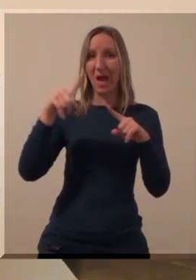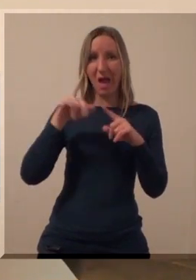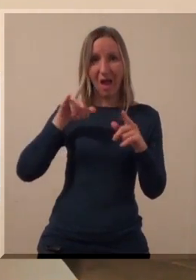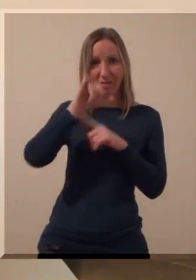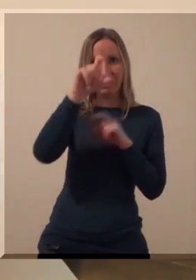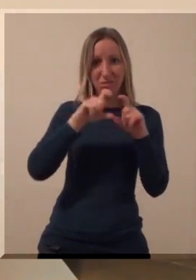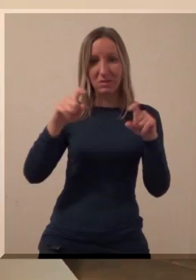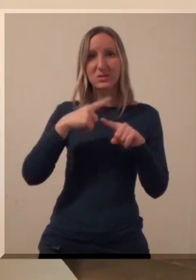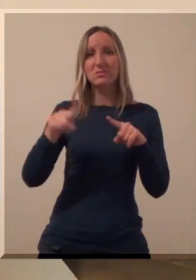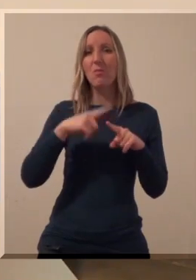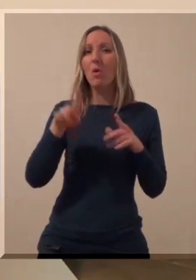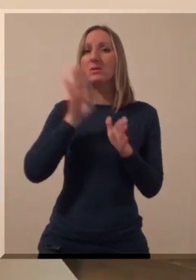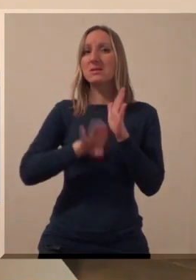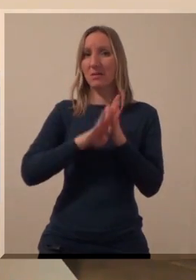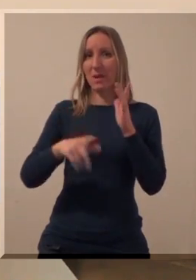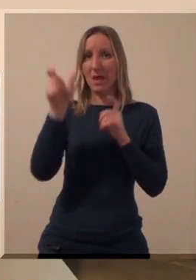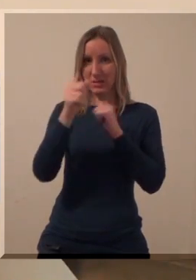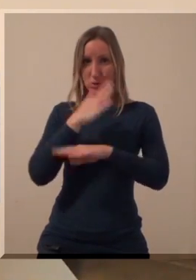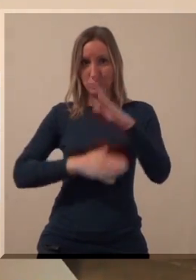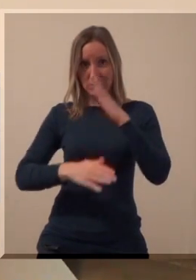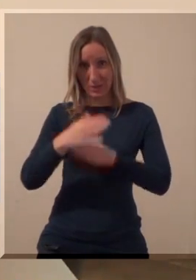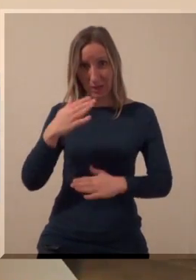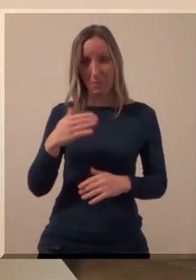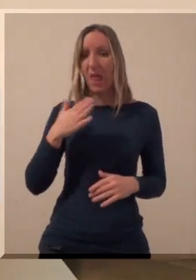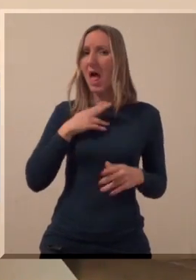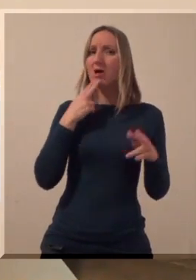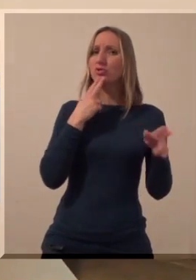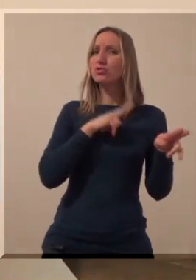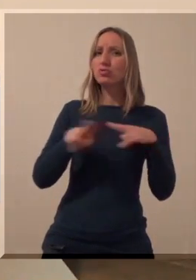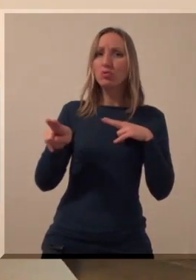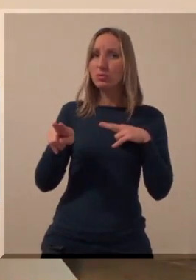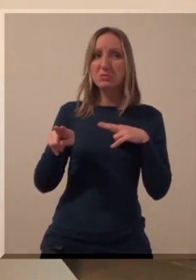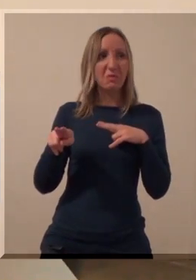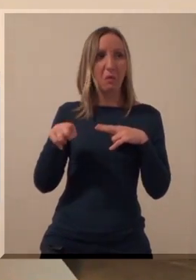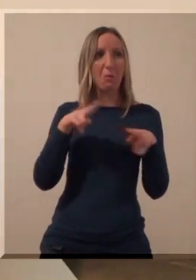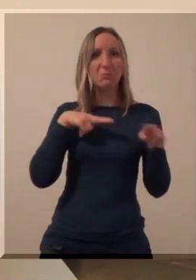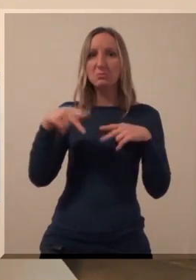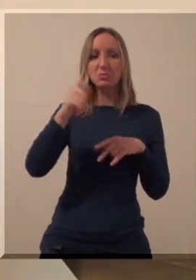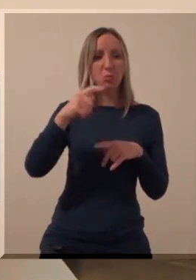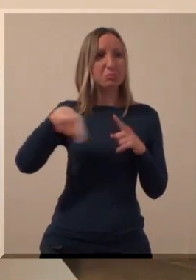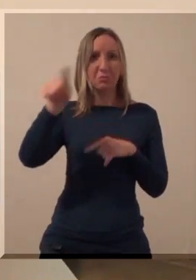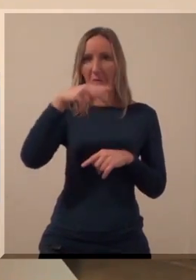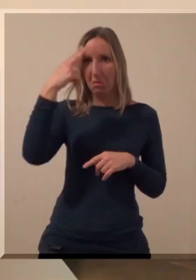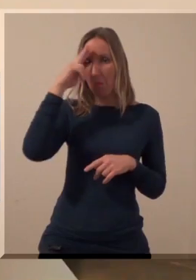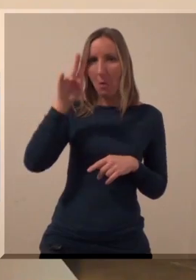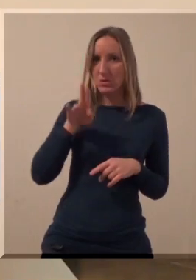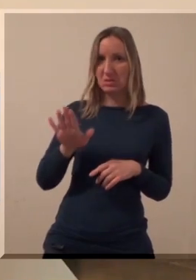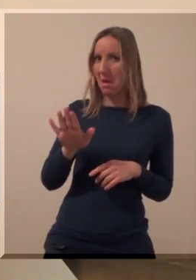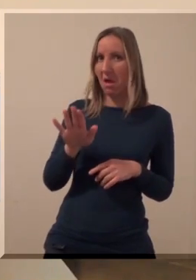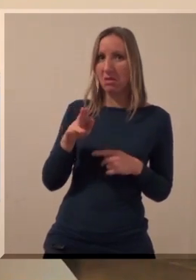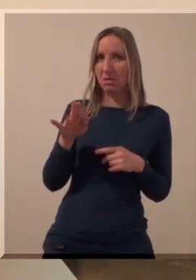zbog diskriminacije osoba sa hendikepom i međutim, nažalost, naše sudstvo je tako da dobar deo sudija uopšte ne poznaje